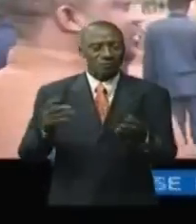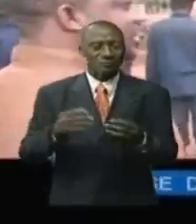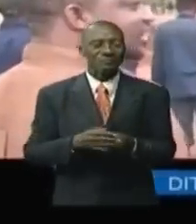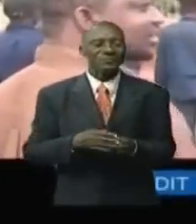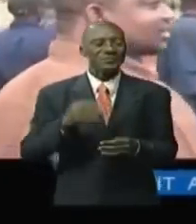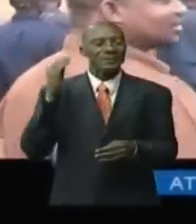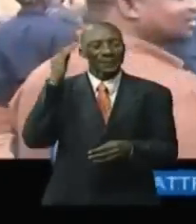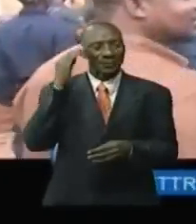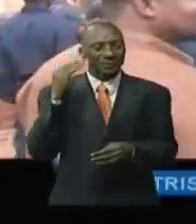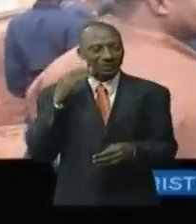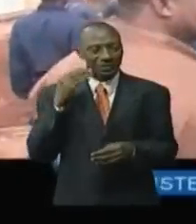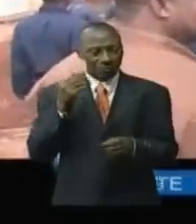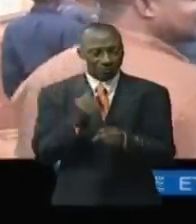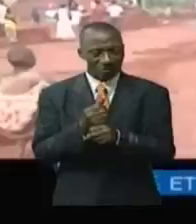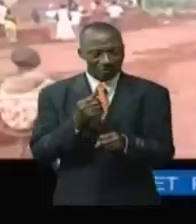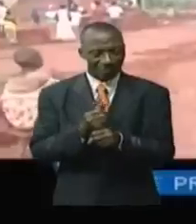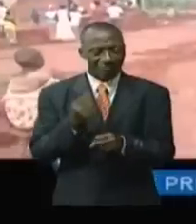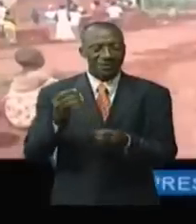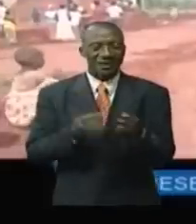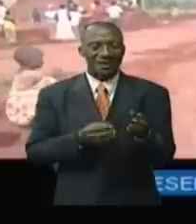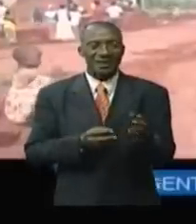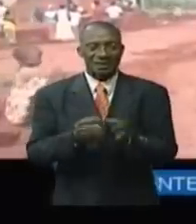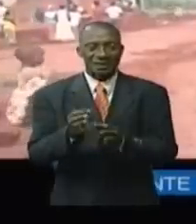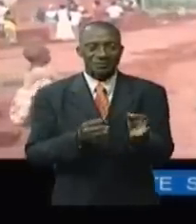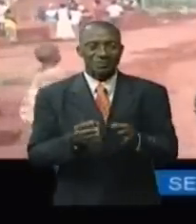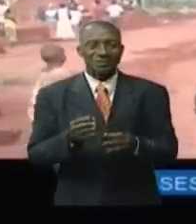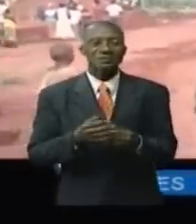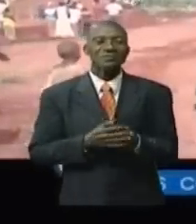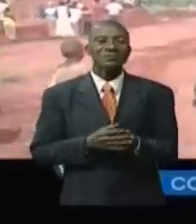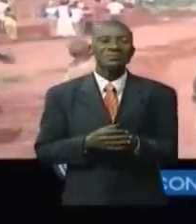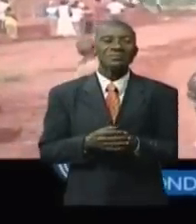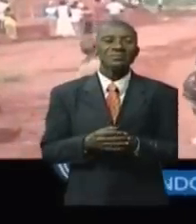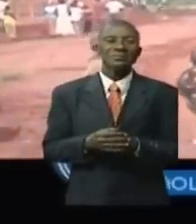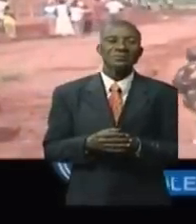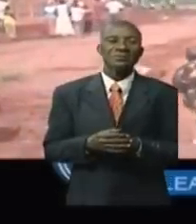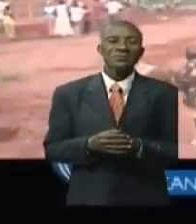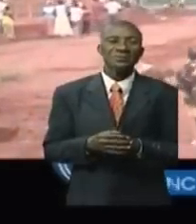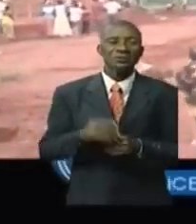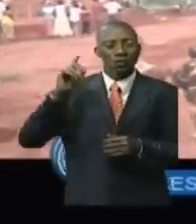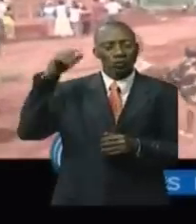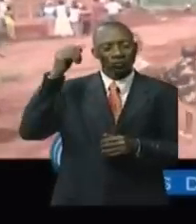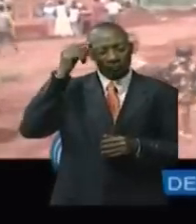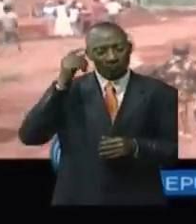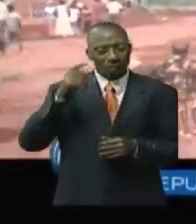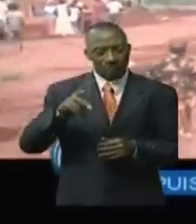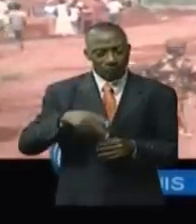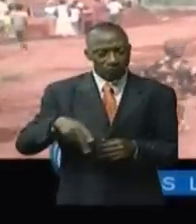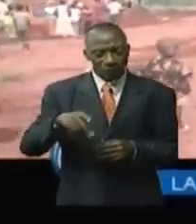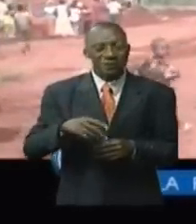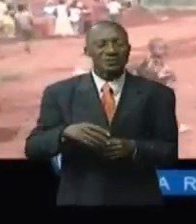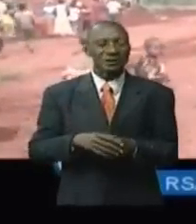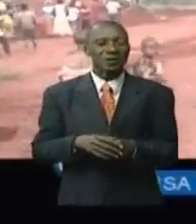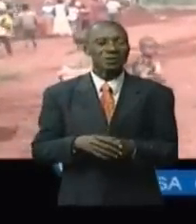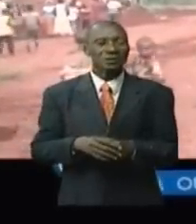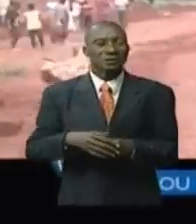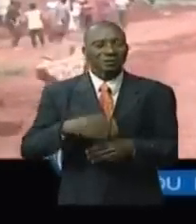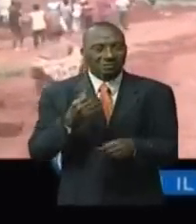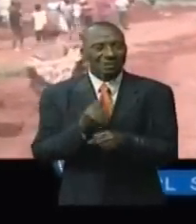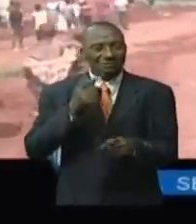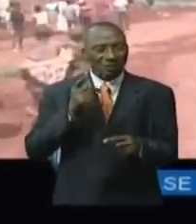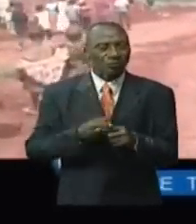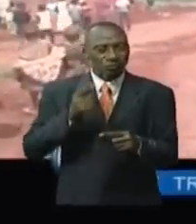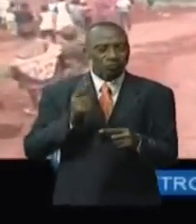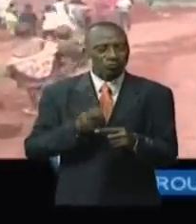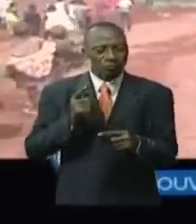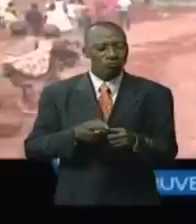le gouverneur de province, explique. Le gouvernement provincial est en train de se mettre en œuvre pour rendre belle cette ville. Il